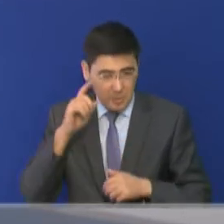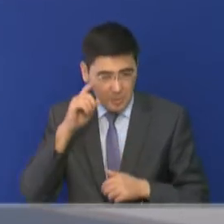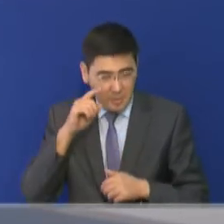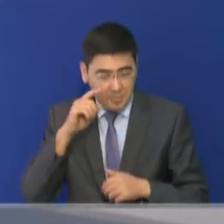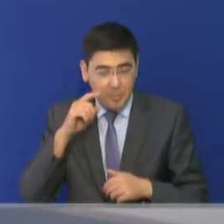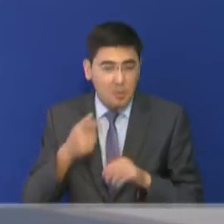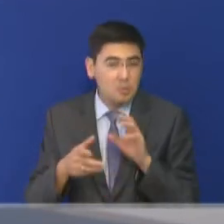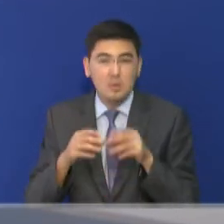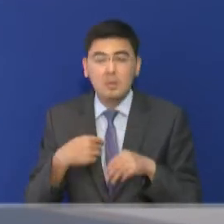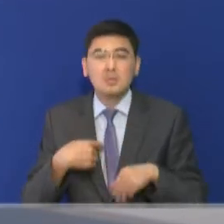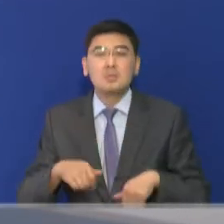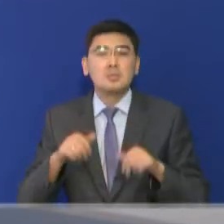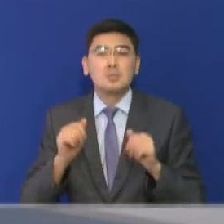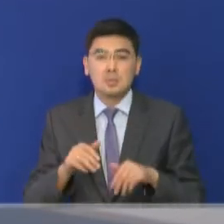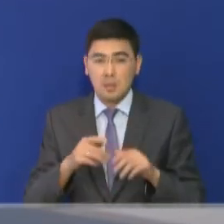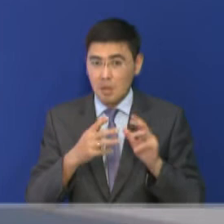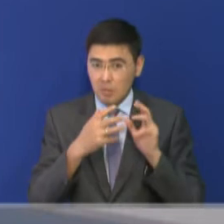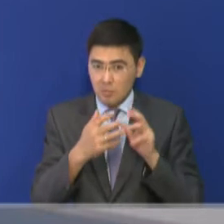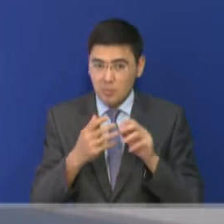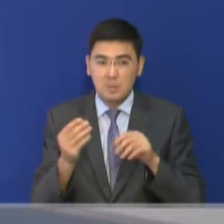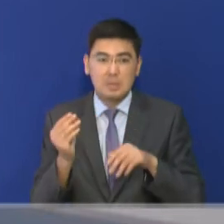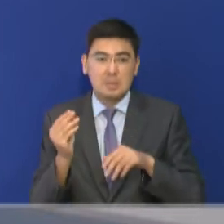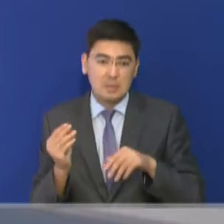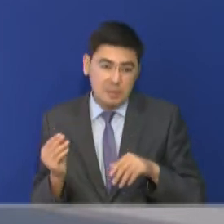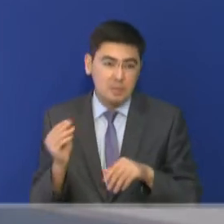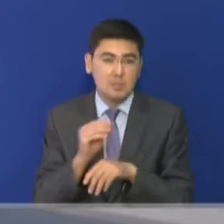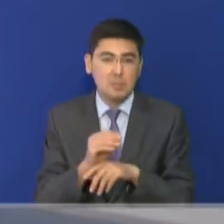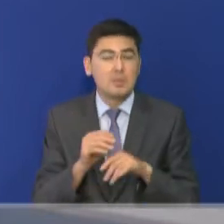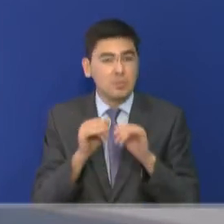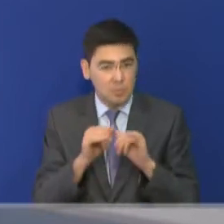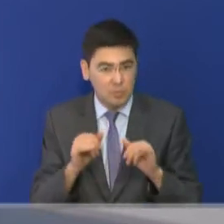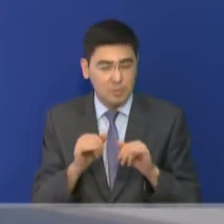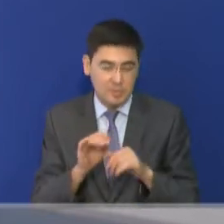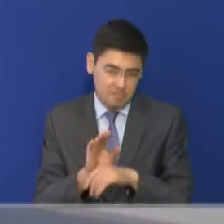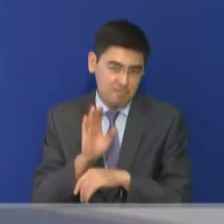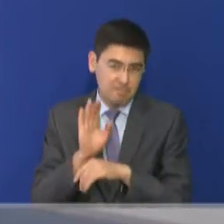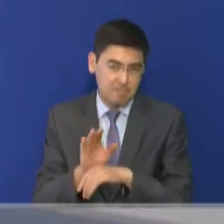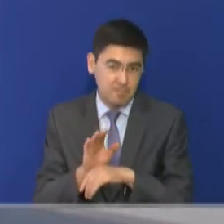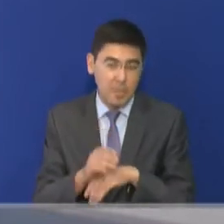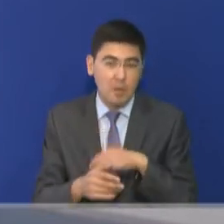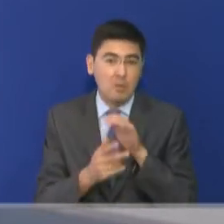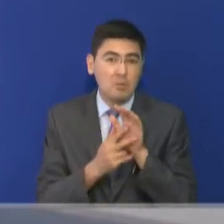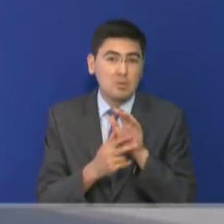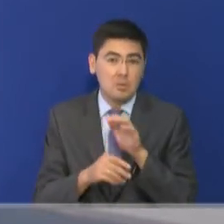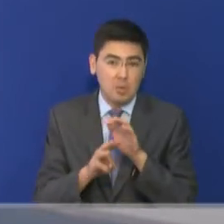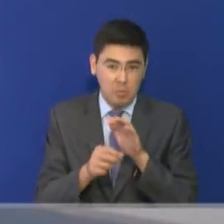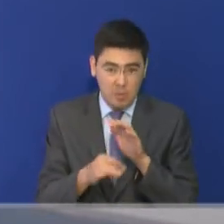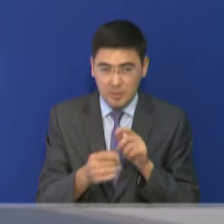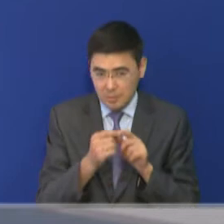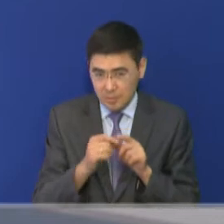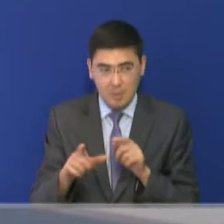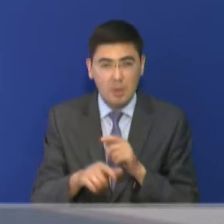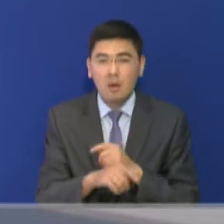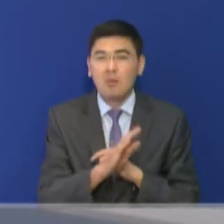Осыған байланысты қала әкімдеріне автобус санын арттыруды тапсырамын. 8 мамырдан бастап облыс аумағына келетін